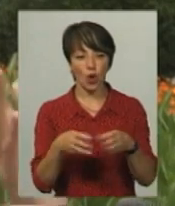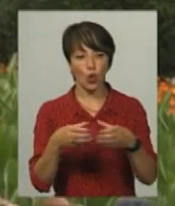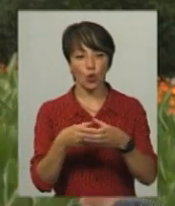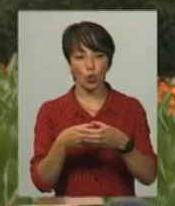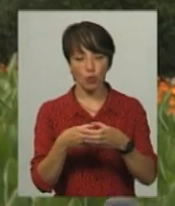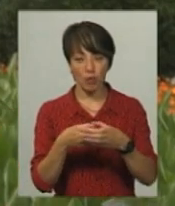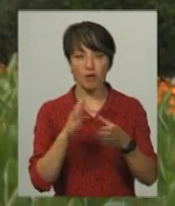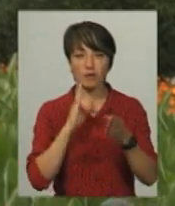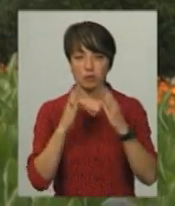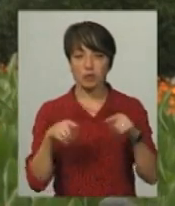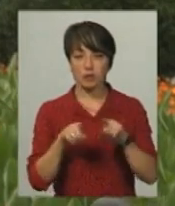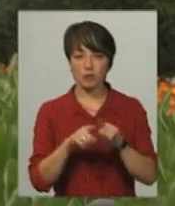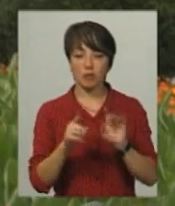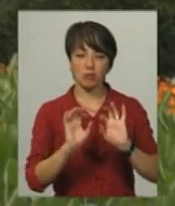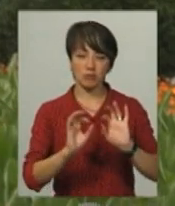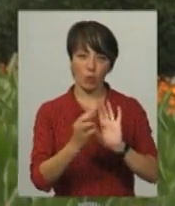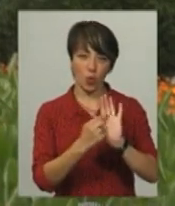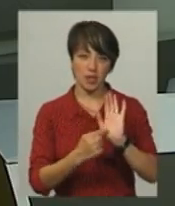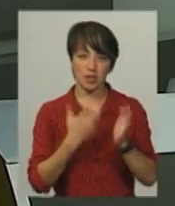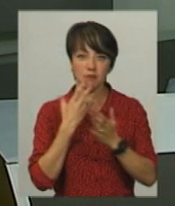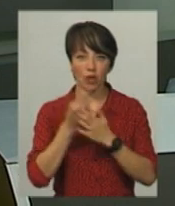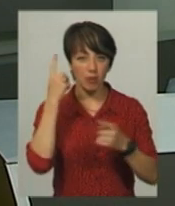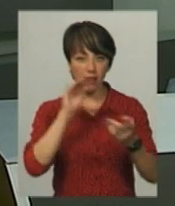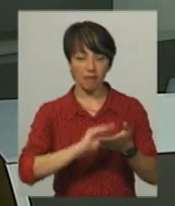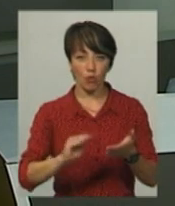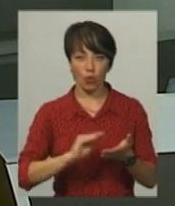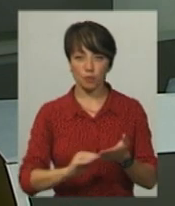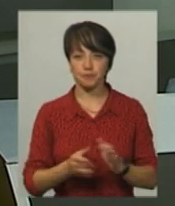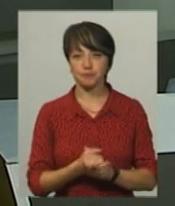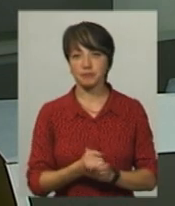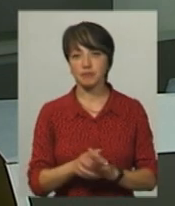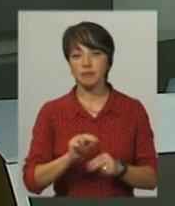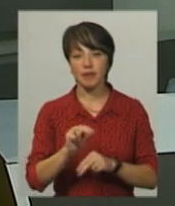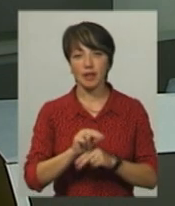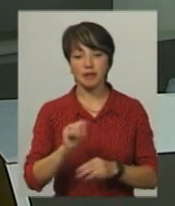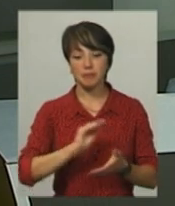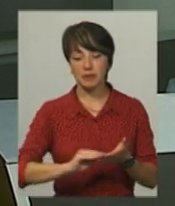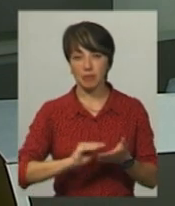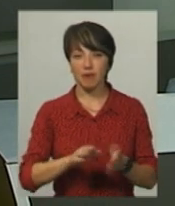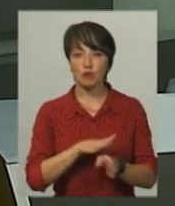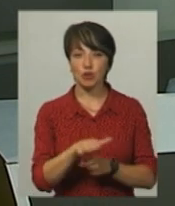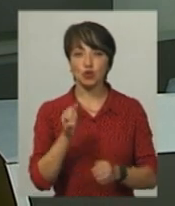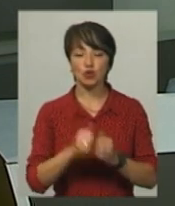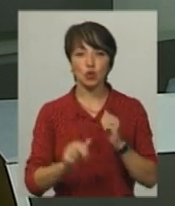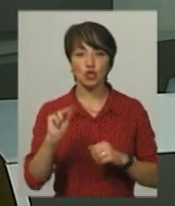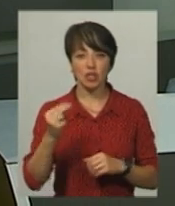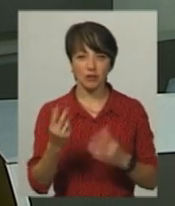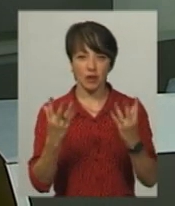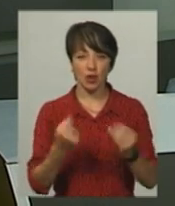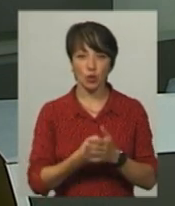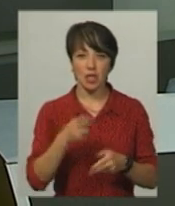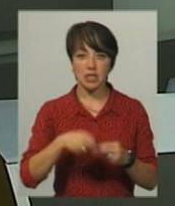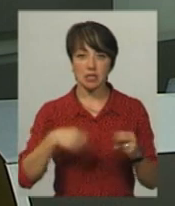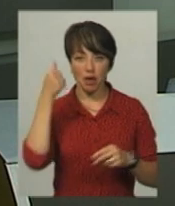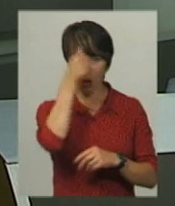група, де можна також поділитися своїм твором. Заняття з творчого письма будуть відбуватися щочетверга до кінця